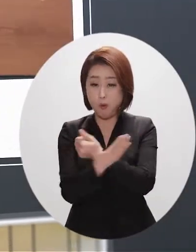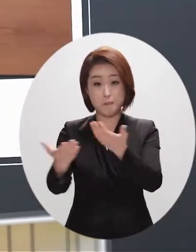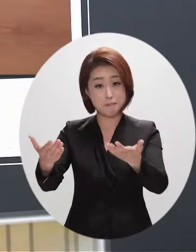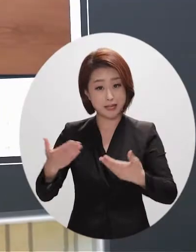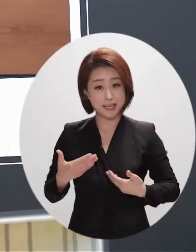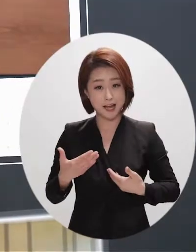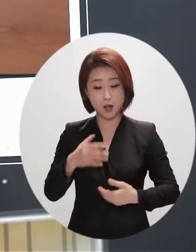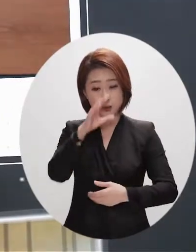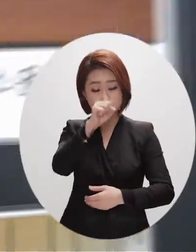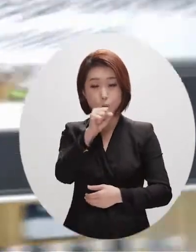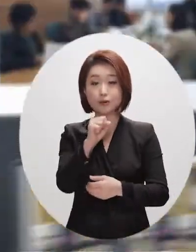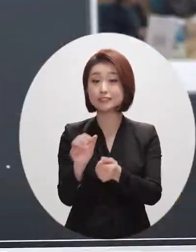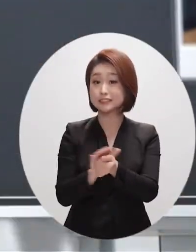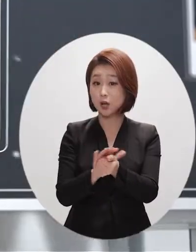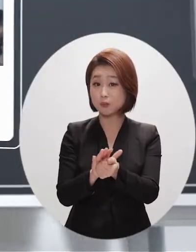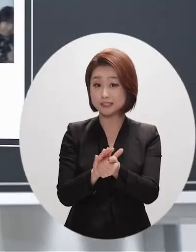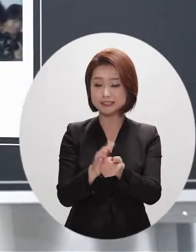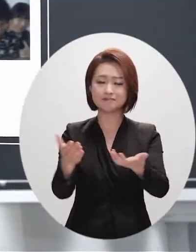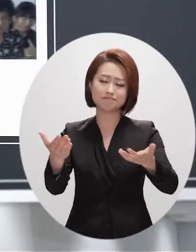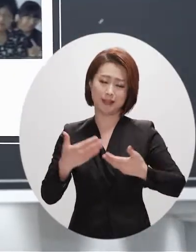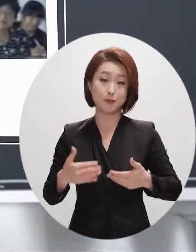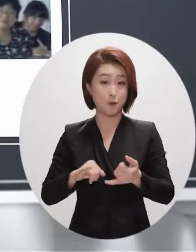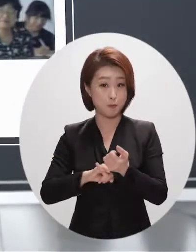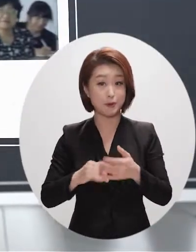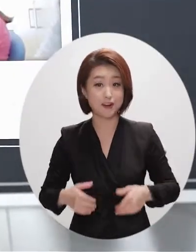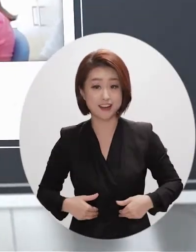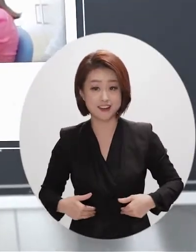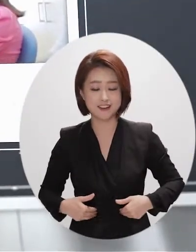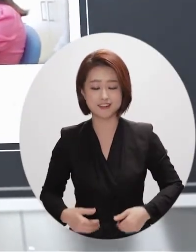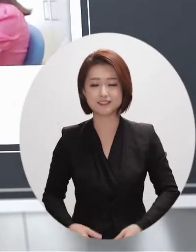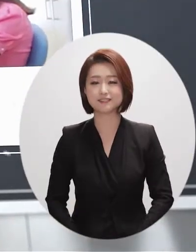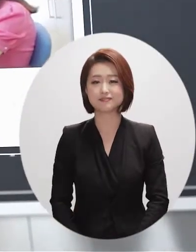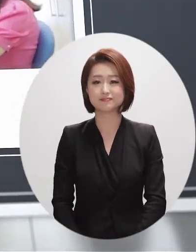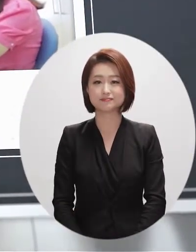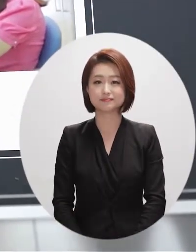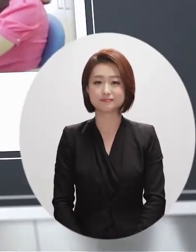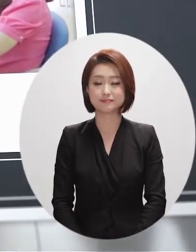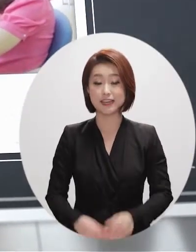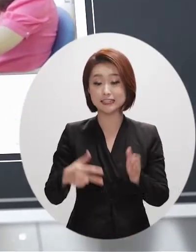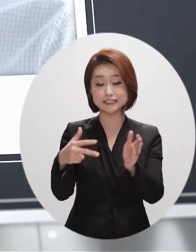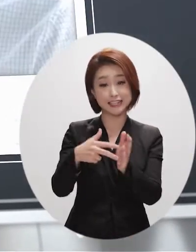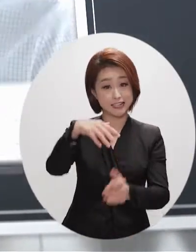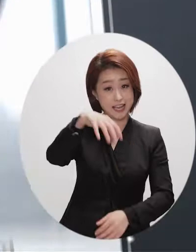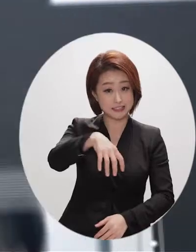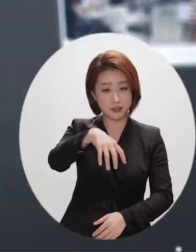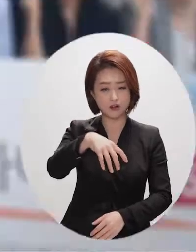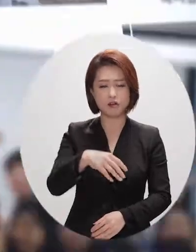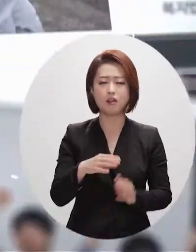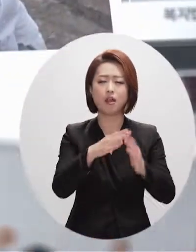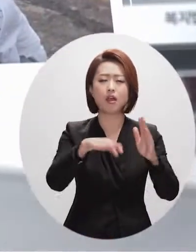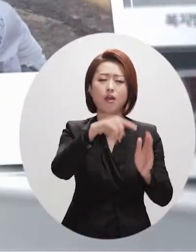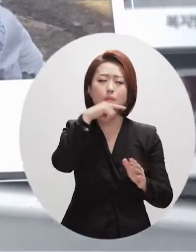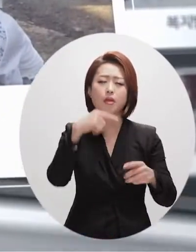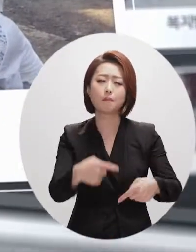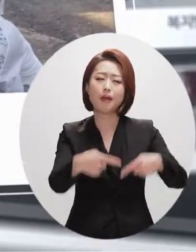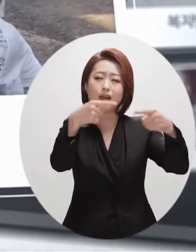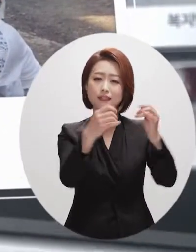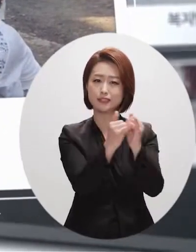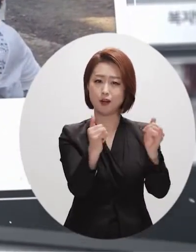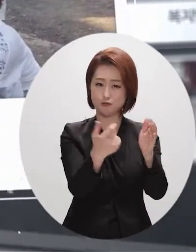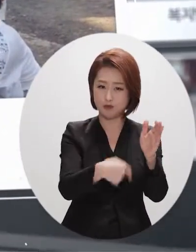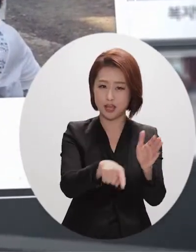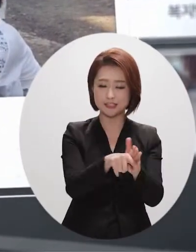적절한 서비스를 보장받을 수 있어야 합니다 재단은 가계부채 시달리는 서민들에게